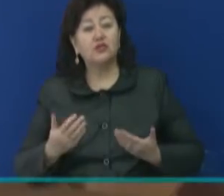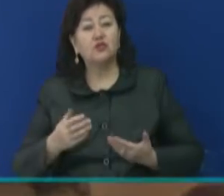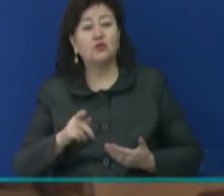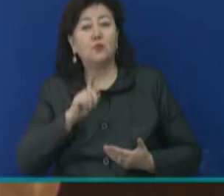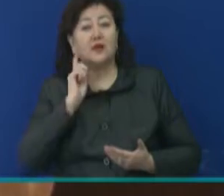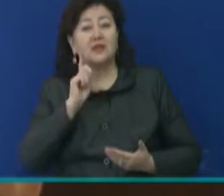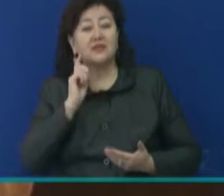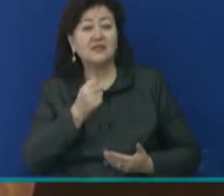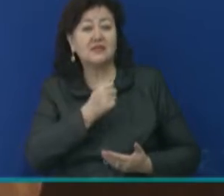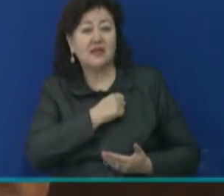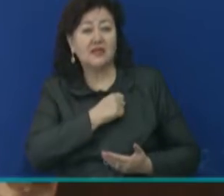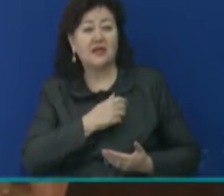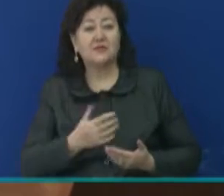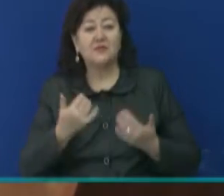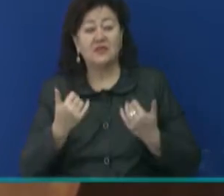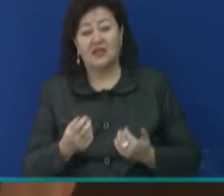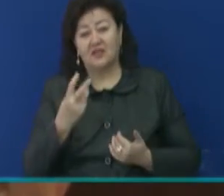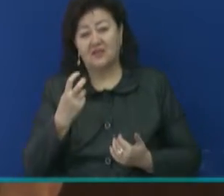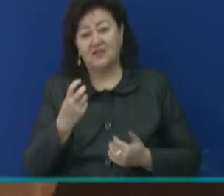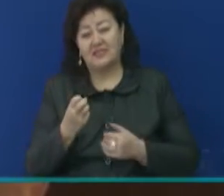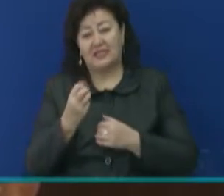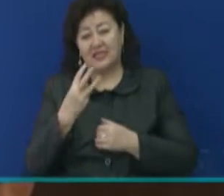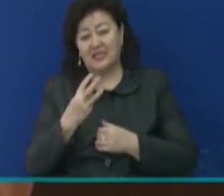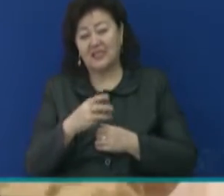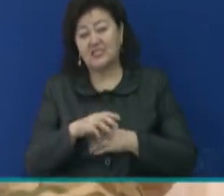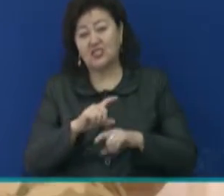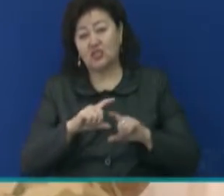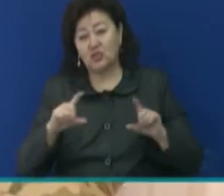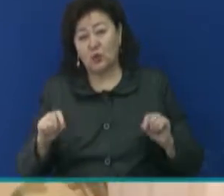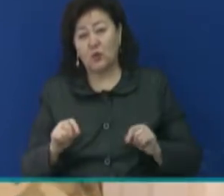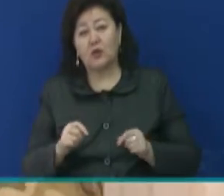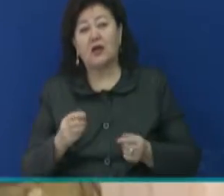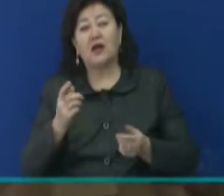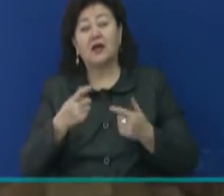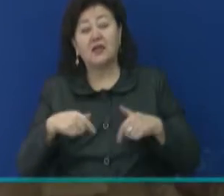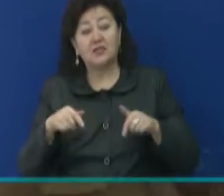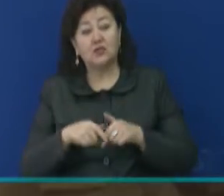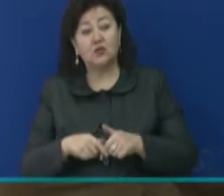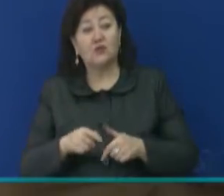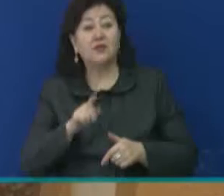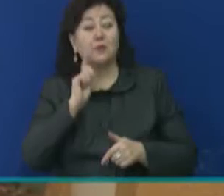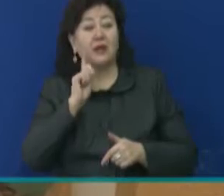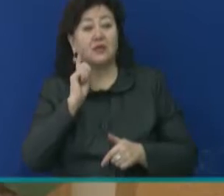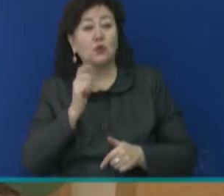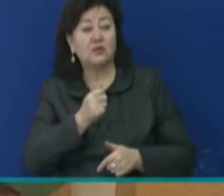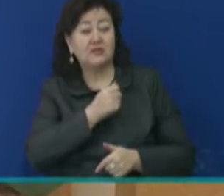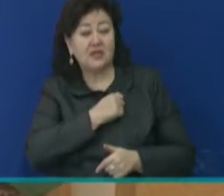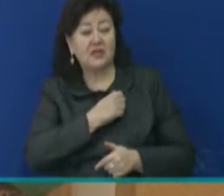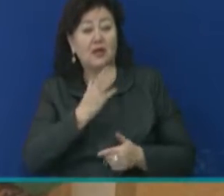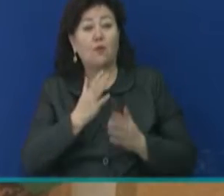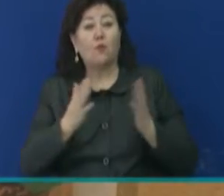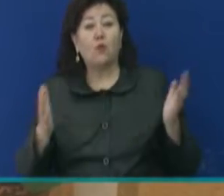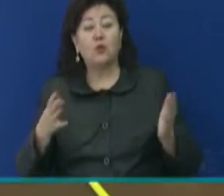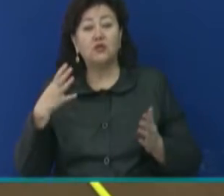собрание с военными сейчас в 213 школах созданы движение сарбас всего в его составе более